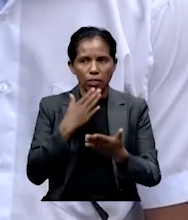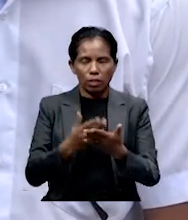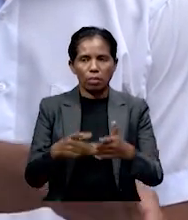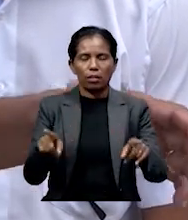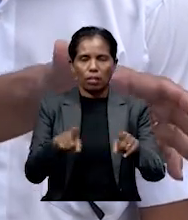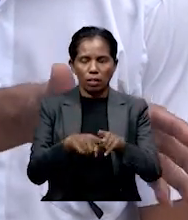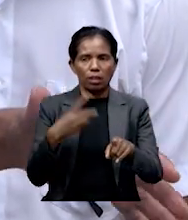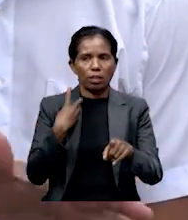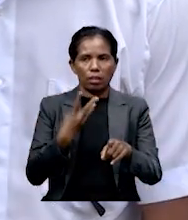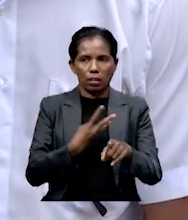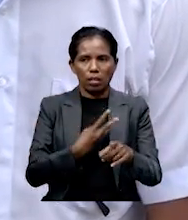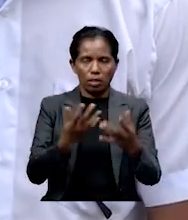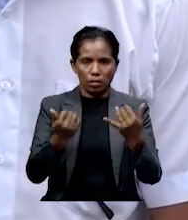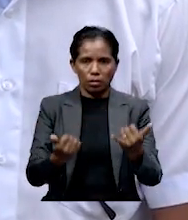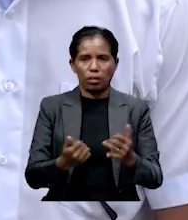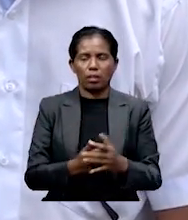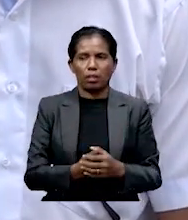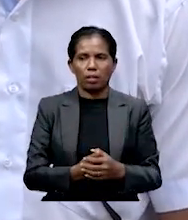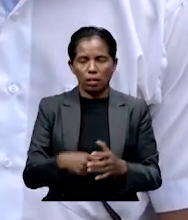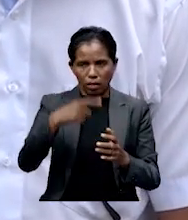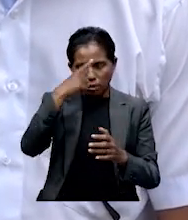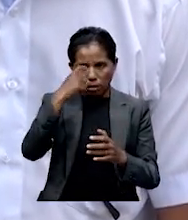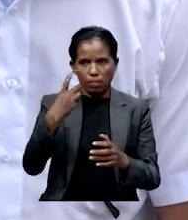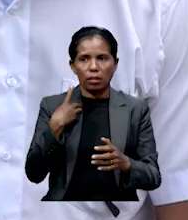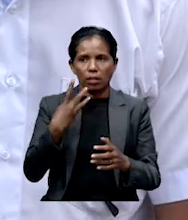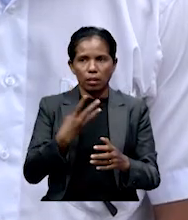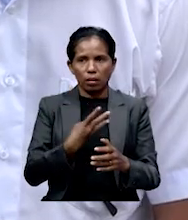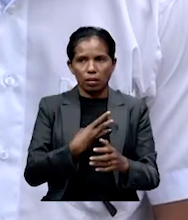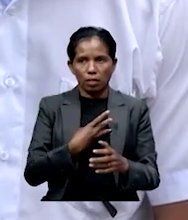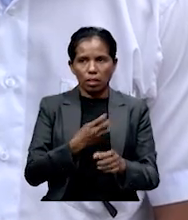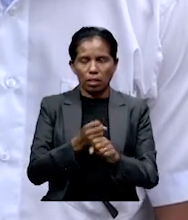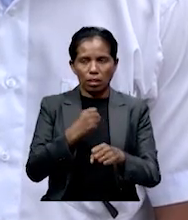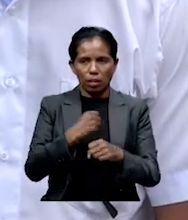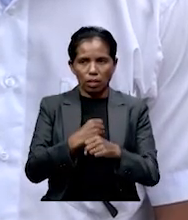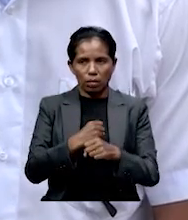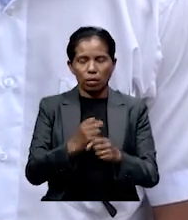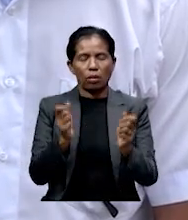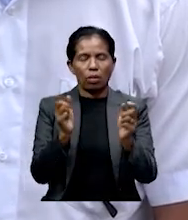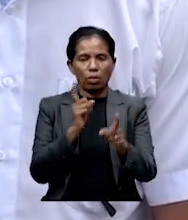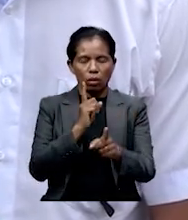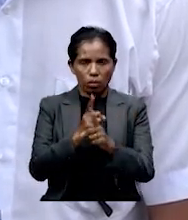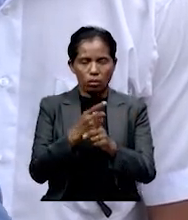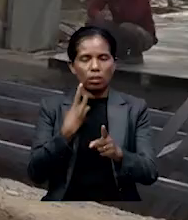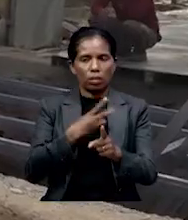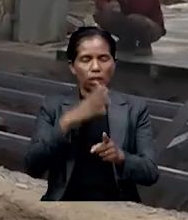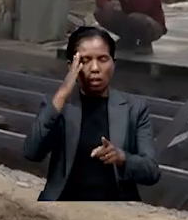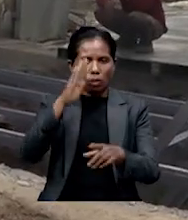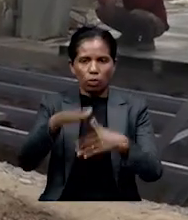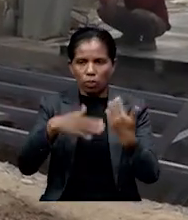alvo. Oh ini sih harusnya lah, berke tambah itu si halos itu hanu ini cerah itu, itu pendapat itu nih opini yang